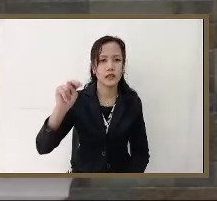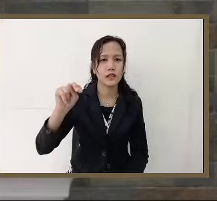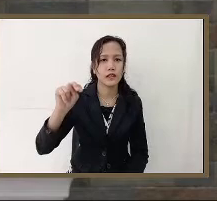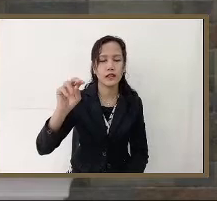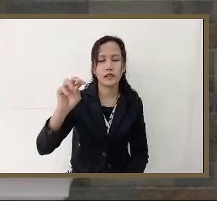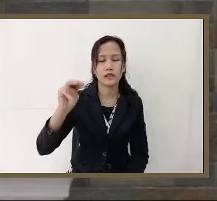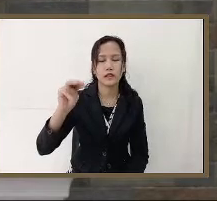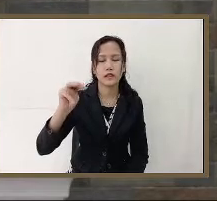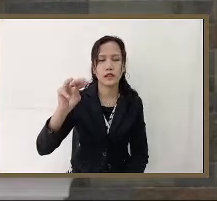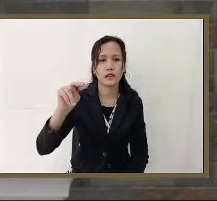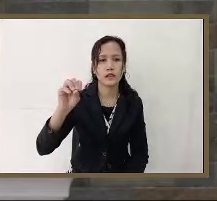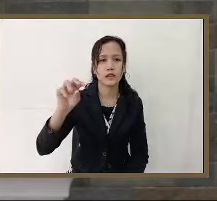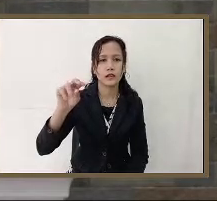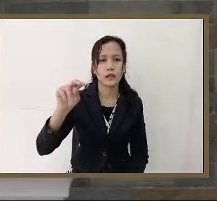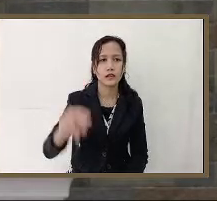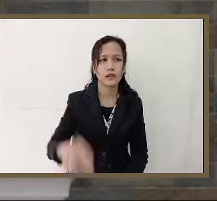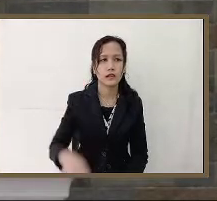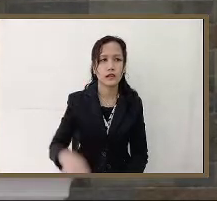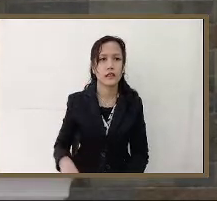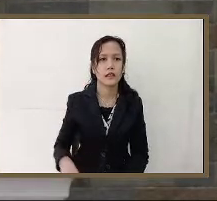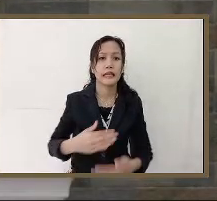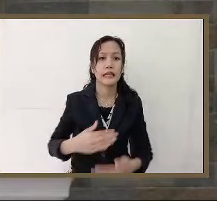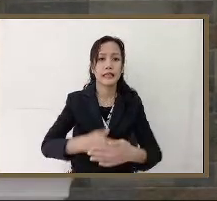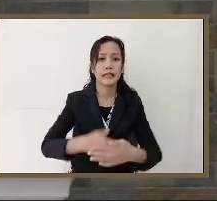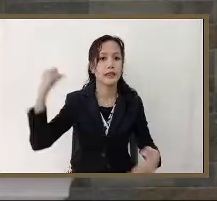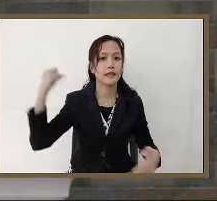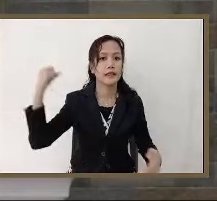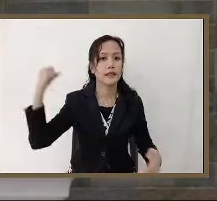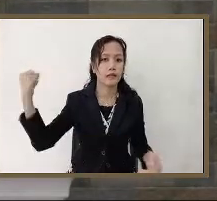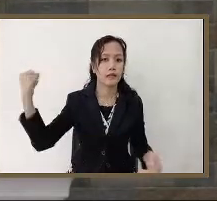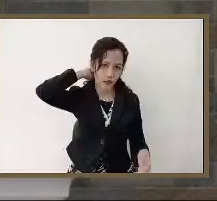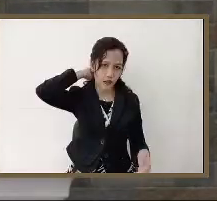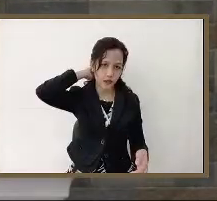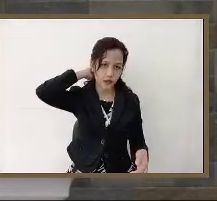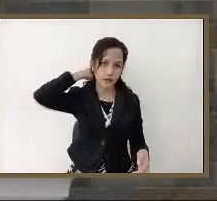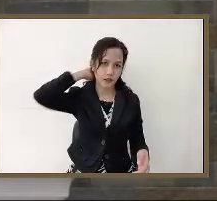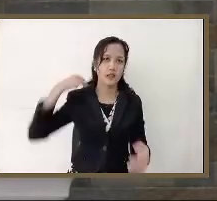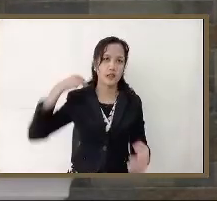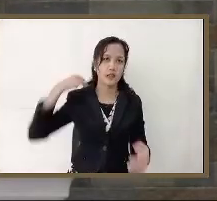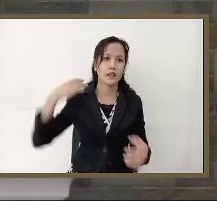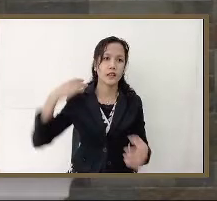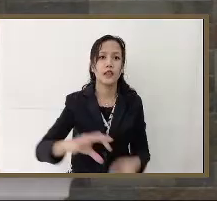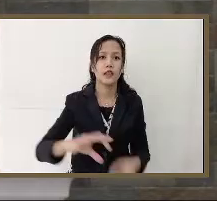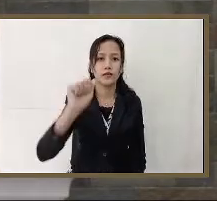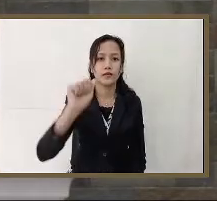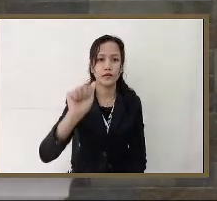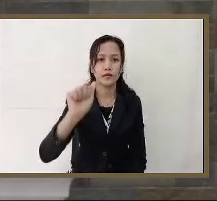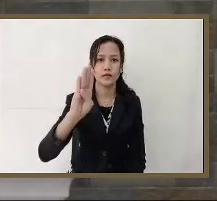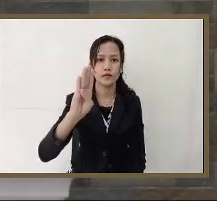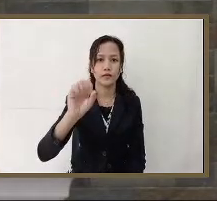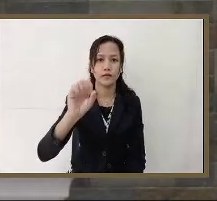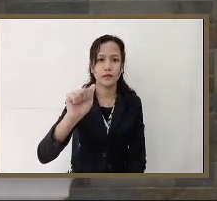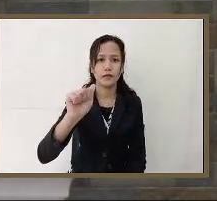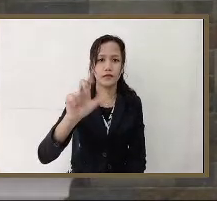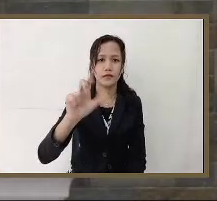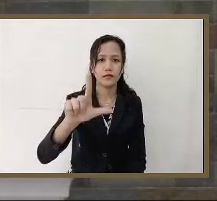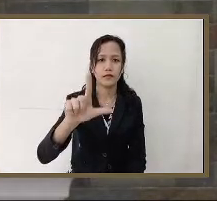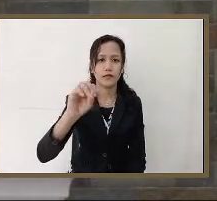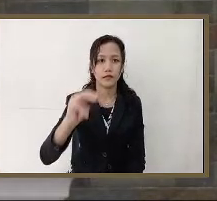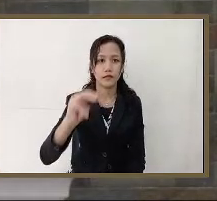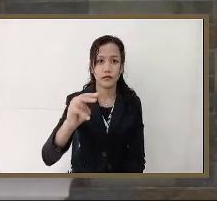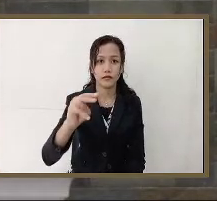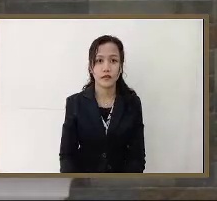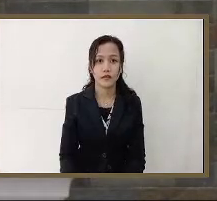the rebellion of Absalom. The rebellion of Absalom. Mula naman yan